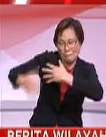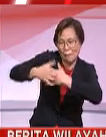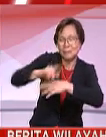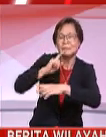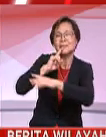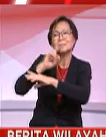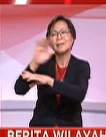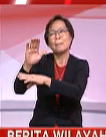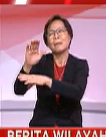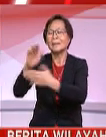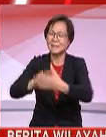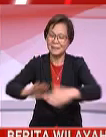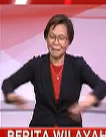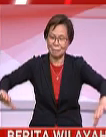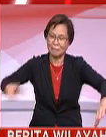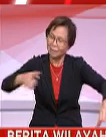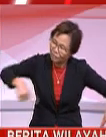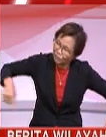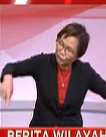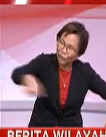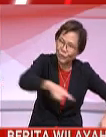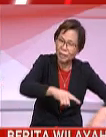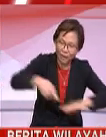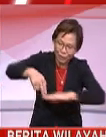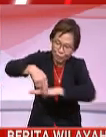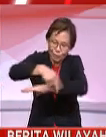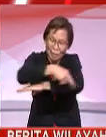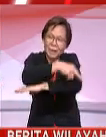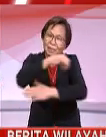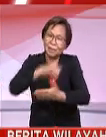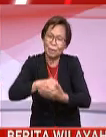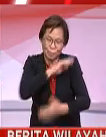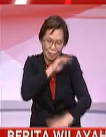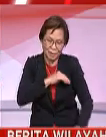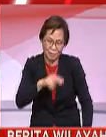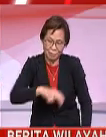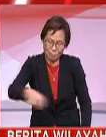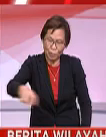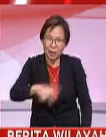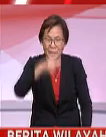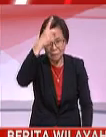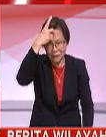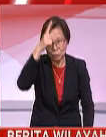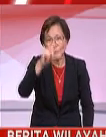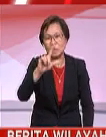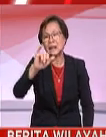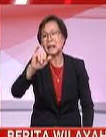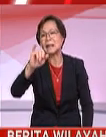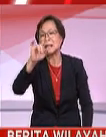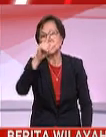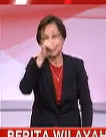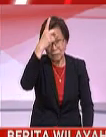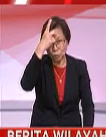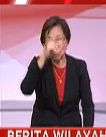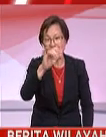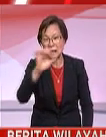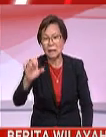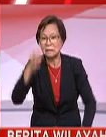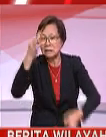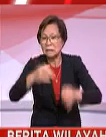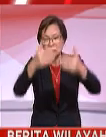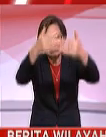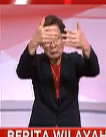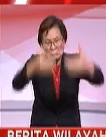menjamin keselamatan orang awam yang menggunakan laluan tersebut. Menteri Pengangkutan Datuk Lee Kim Shin berkata, sekiranya benteng itu tidak